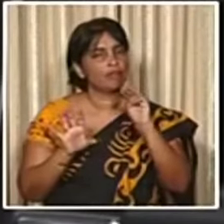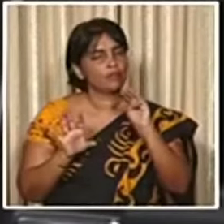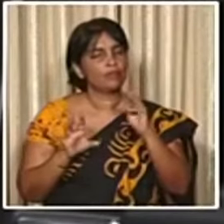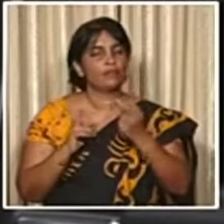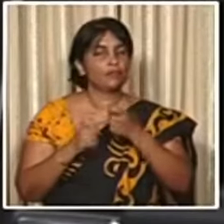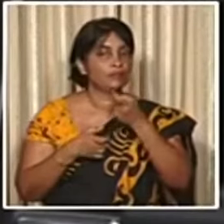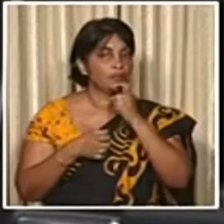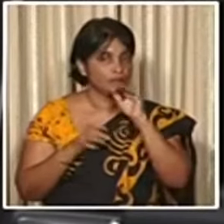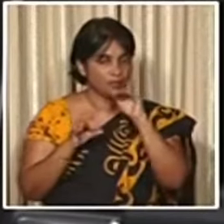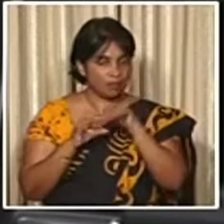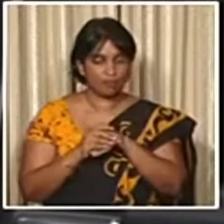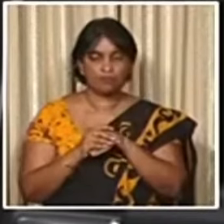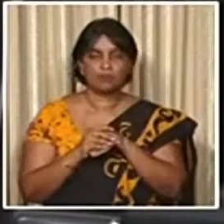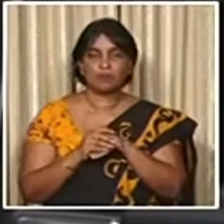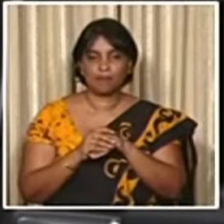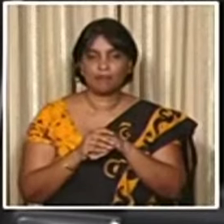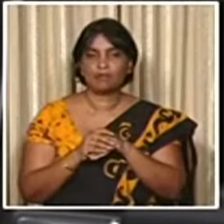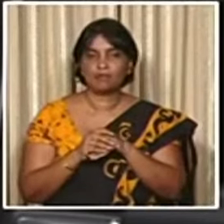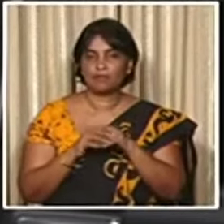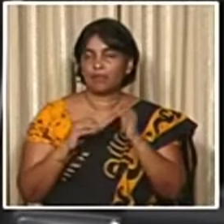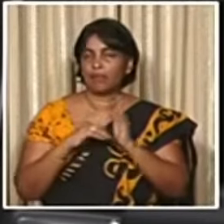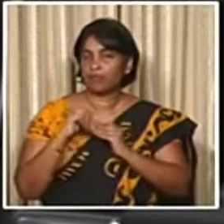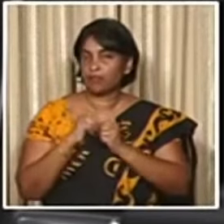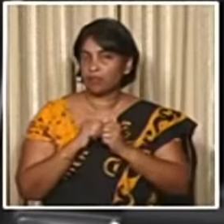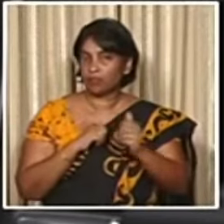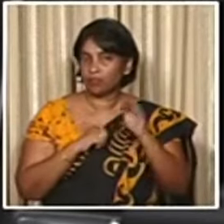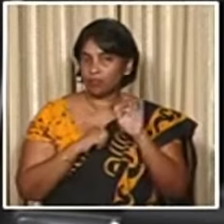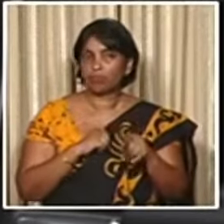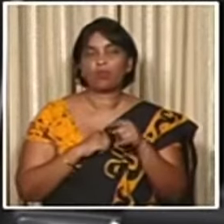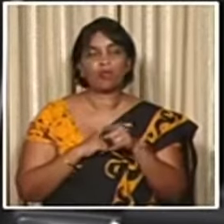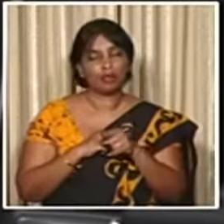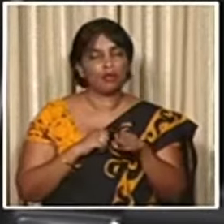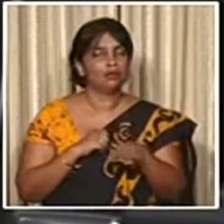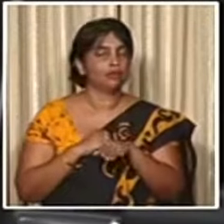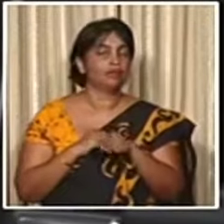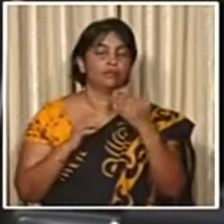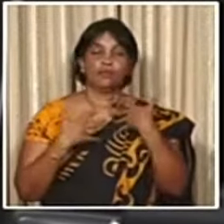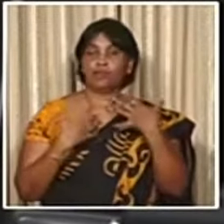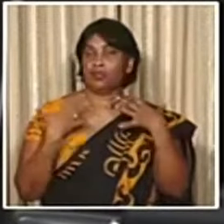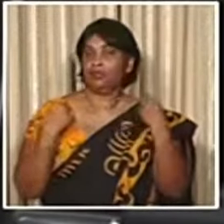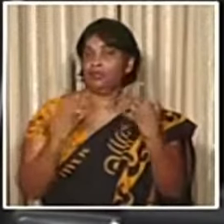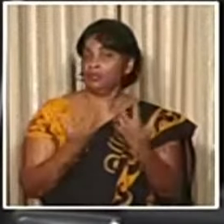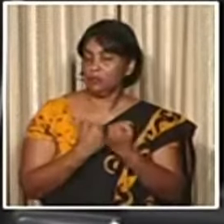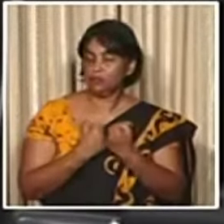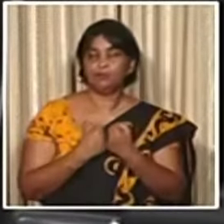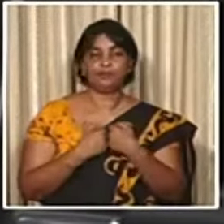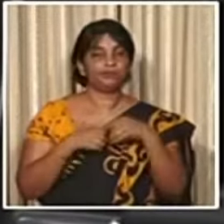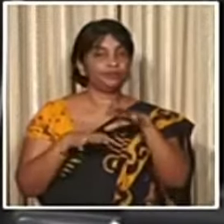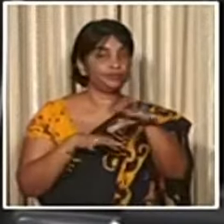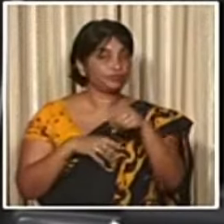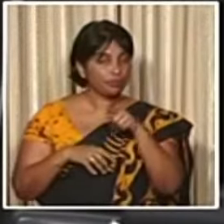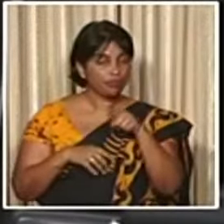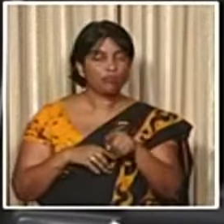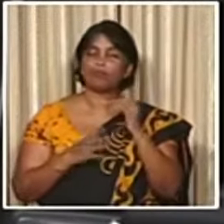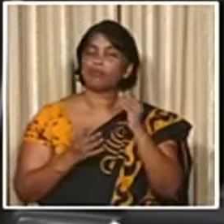සමහරු අධිකරණවලට ඇස්කීසි ක්‍රියාත්මක කරන්න ඉල්ලනවා භුක්තිය ගන්න. එහෙම භුක්ති ගන්න ගියපුවාම